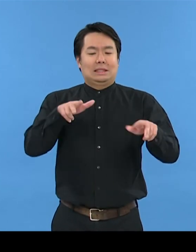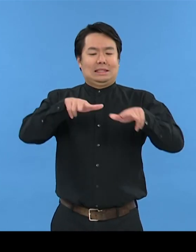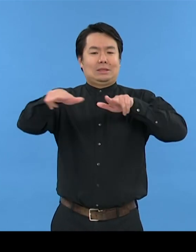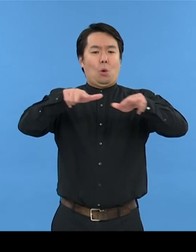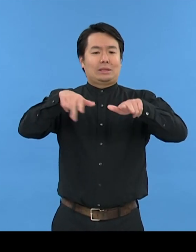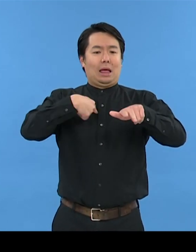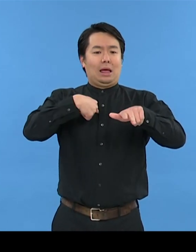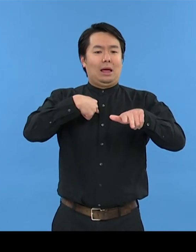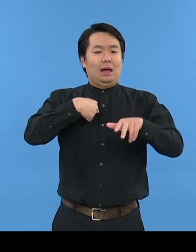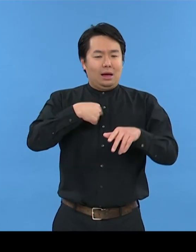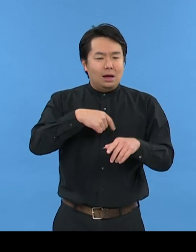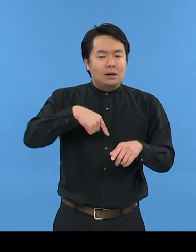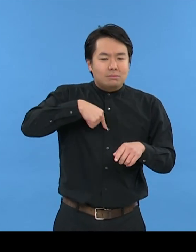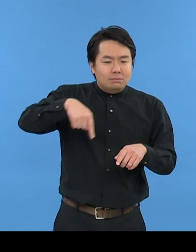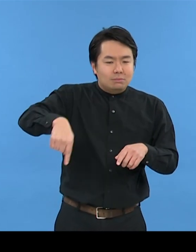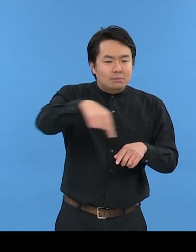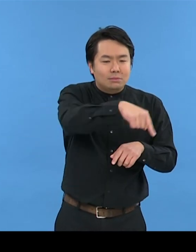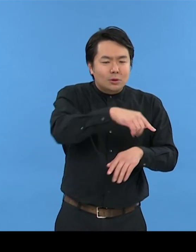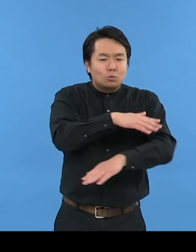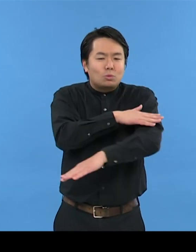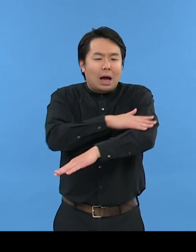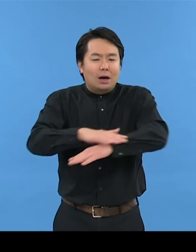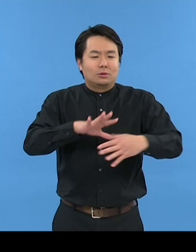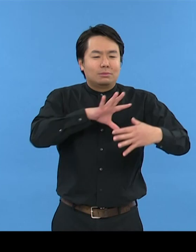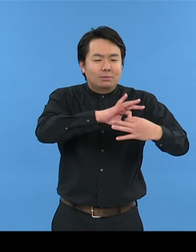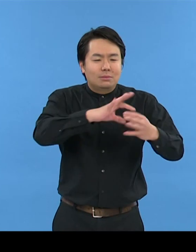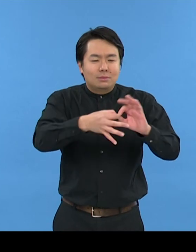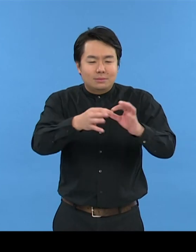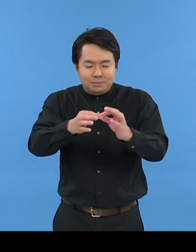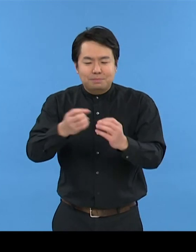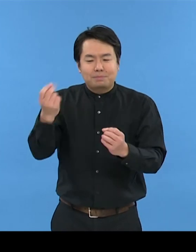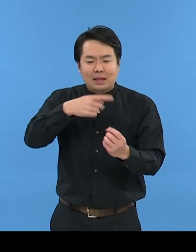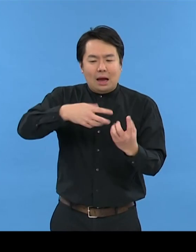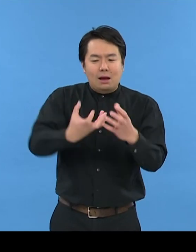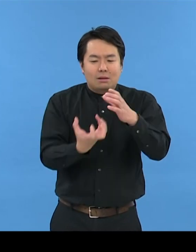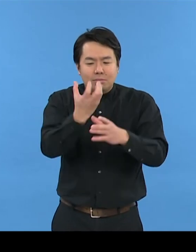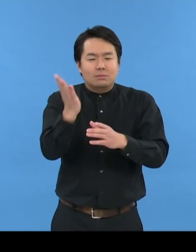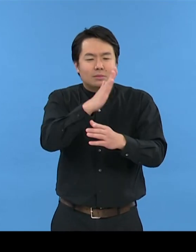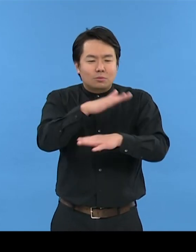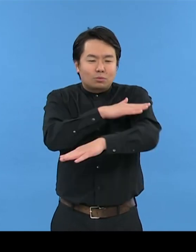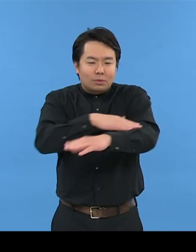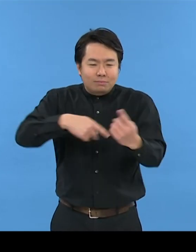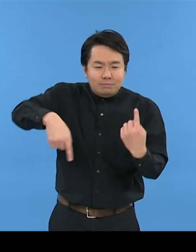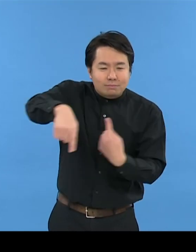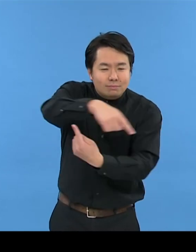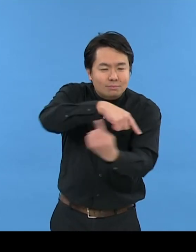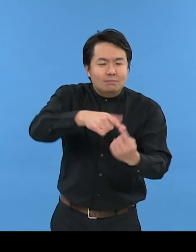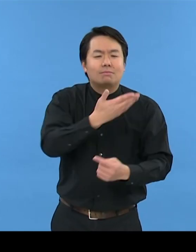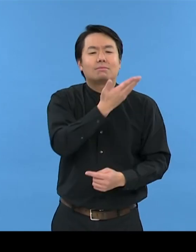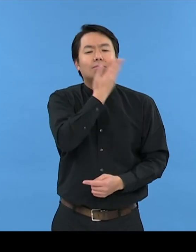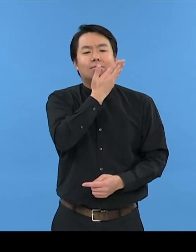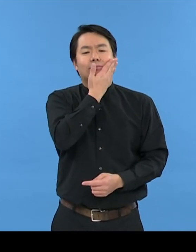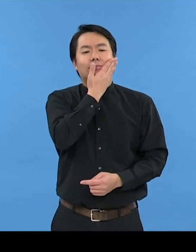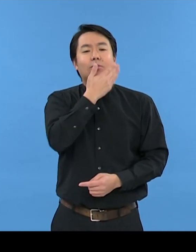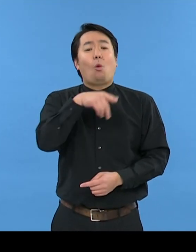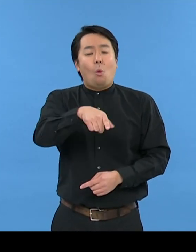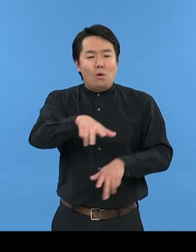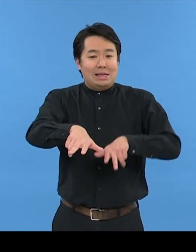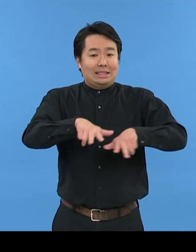が再犯をどんどん防ぐことにつながるしそういう政策を